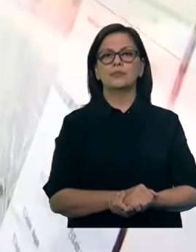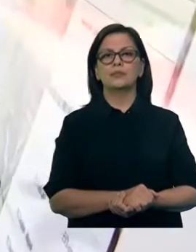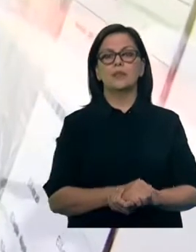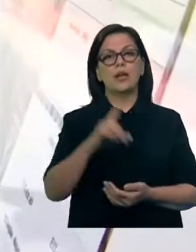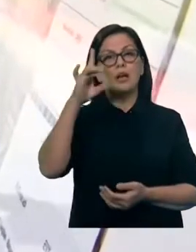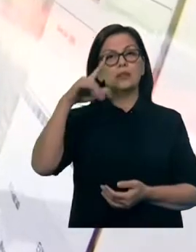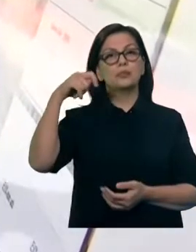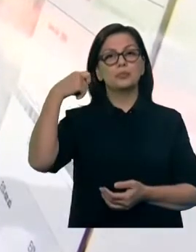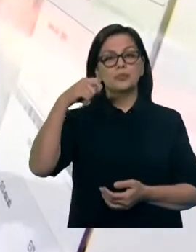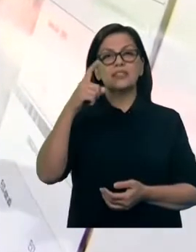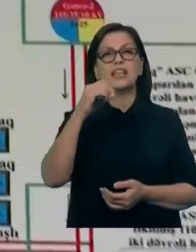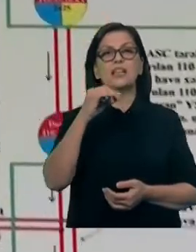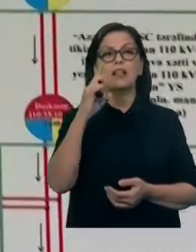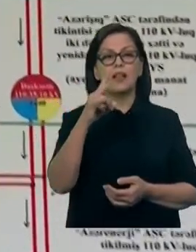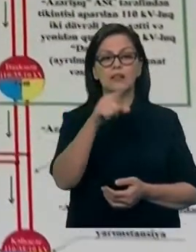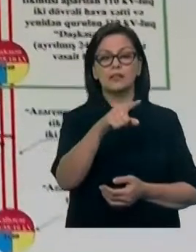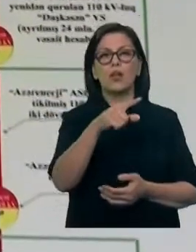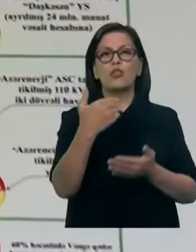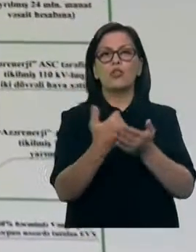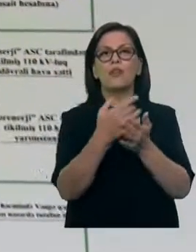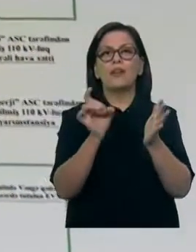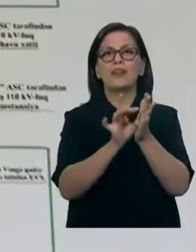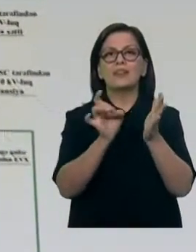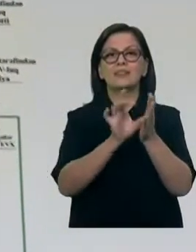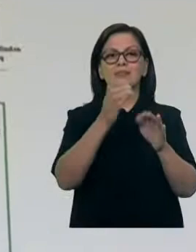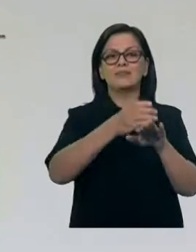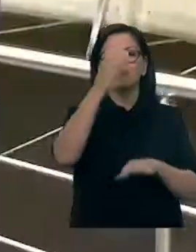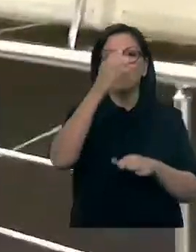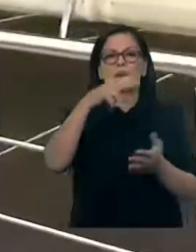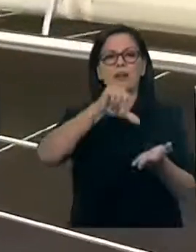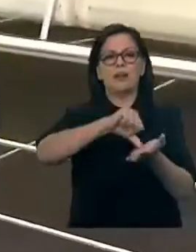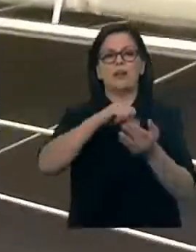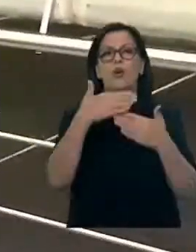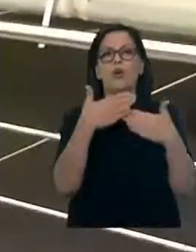Prezident İlham Əliyev Zəngilanda rəqəmsal yarımstansiyanın da təməlini qoyub.